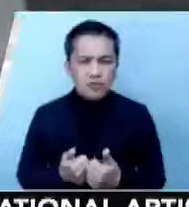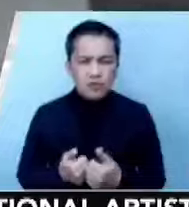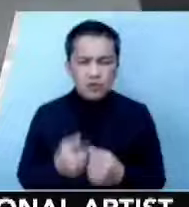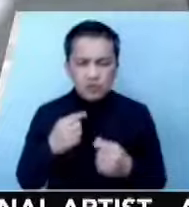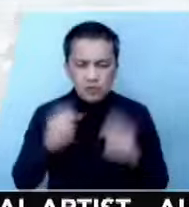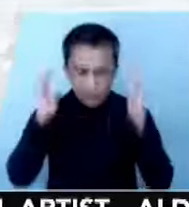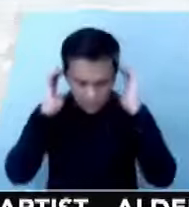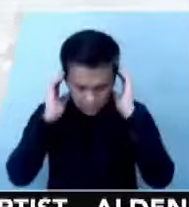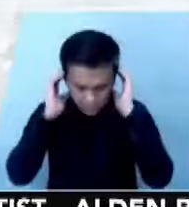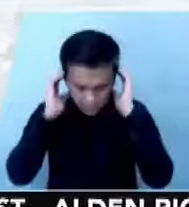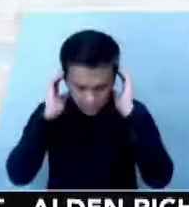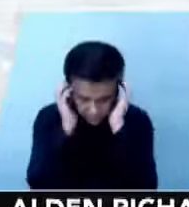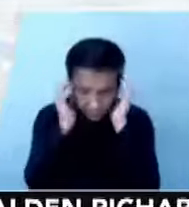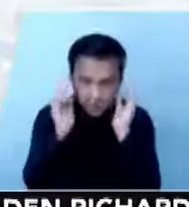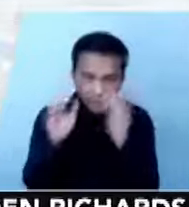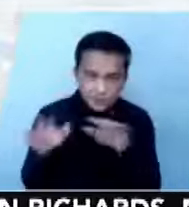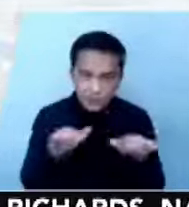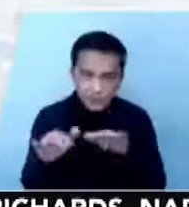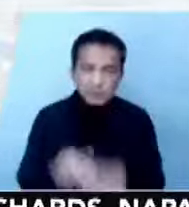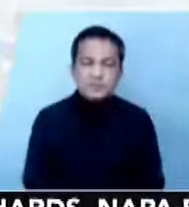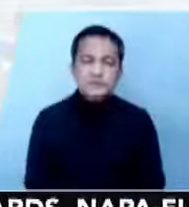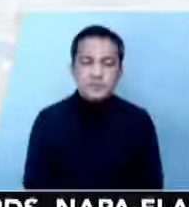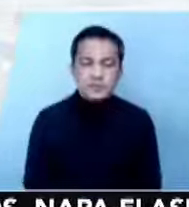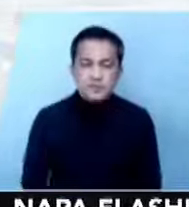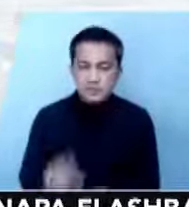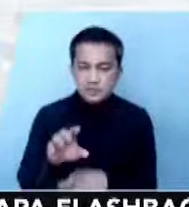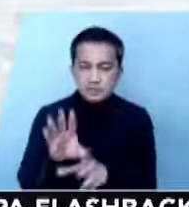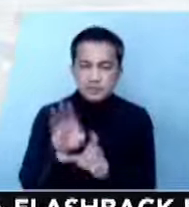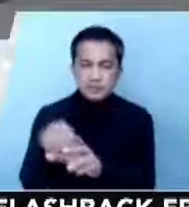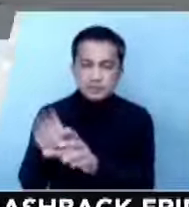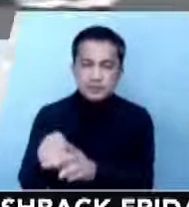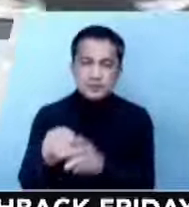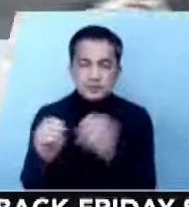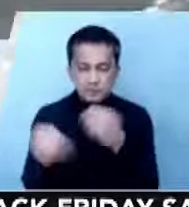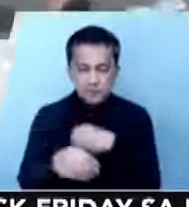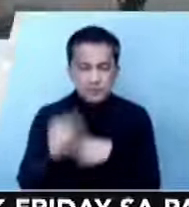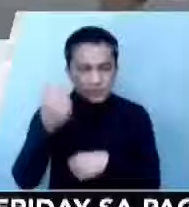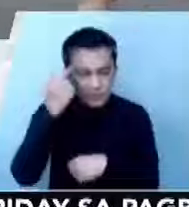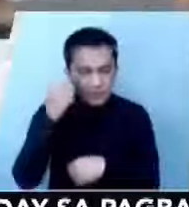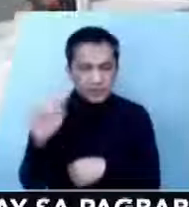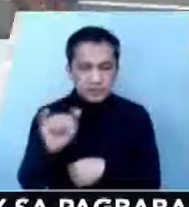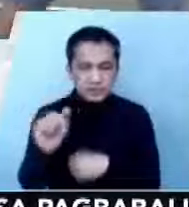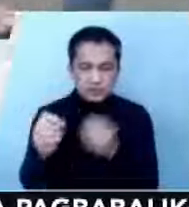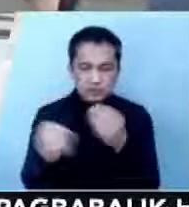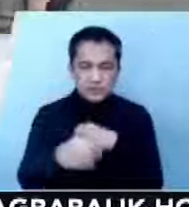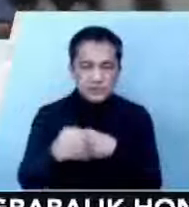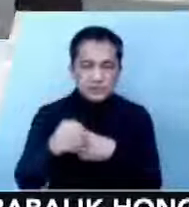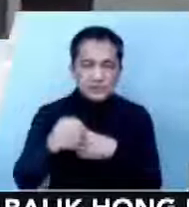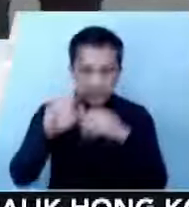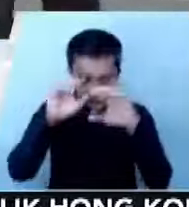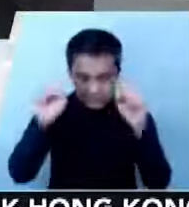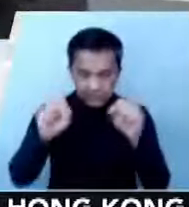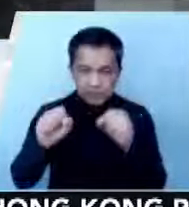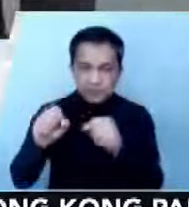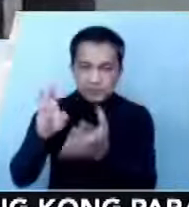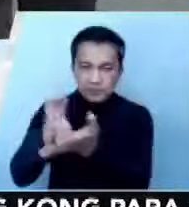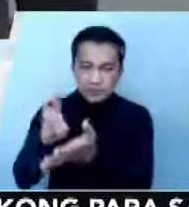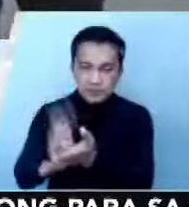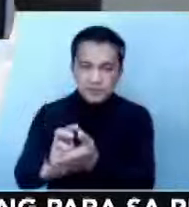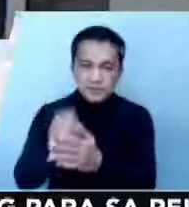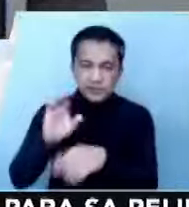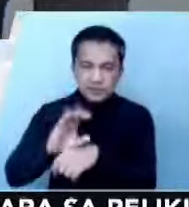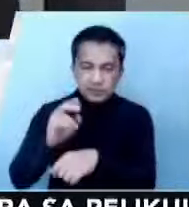and hold paglimindol. Kabilang sa nakiisa mga nasa opisina ng gobyerno gaya po sa Malacanang, pati sa iba't ibang city hall, munisipyo at